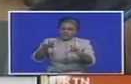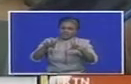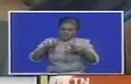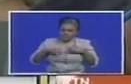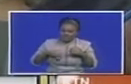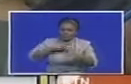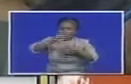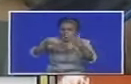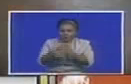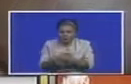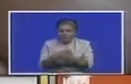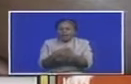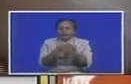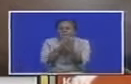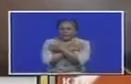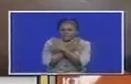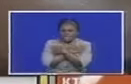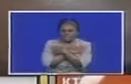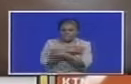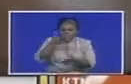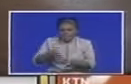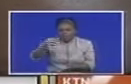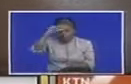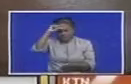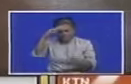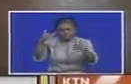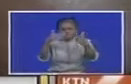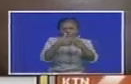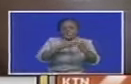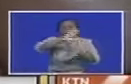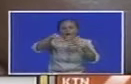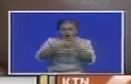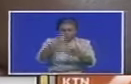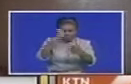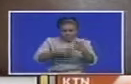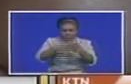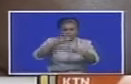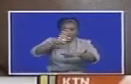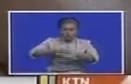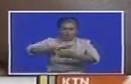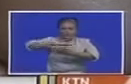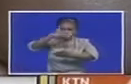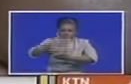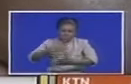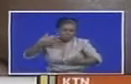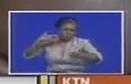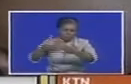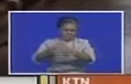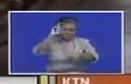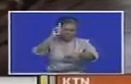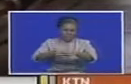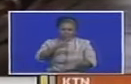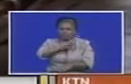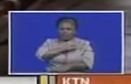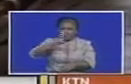wote. Kwa sasa serikali imeamrishwa kusitisha zabuni zozote mpya kuhusu mradi huu wa vipakatalishi hadi bodi ya